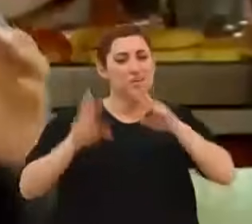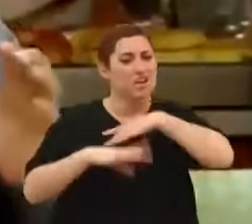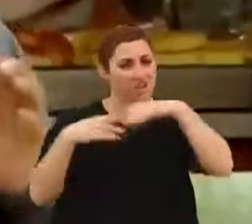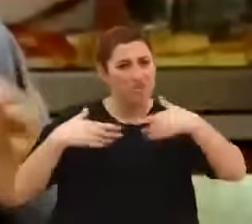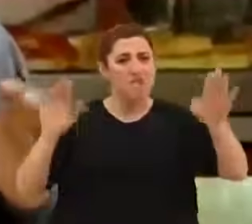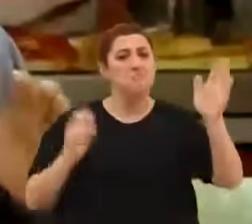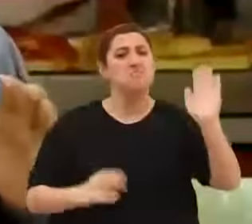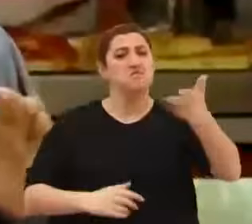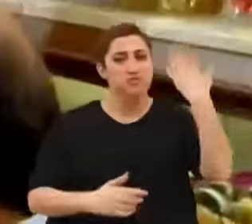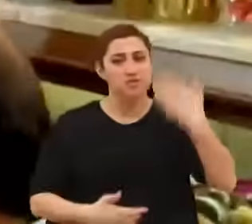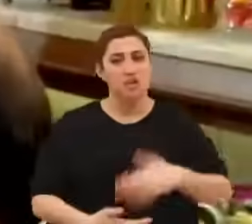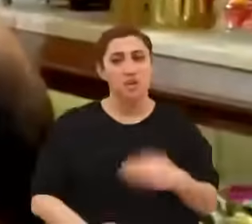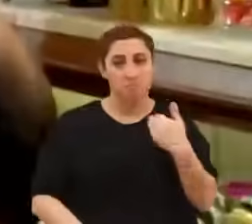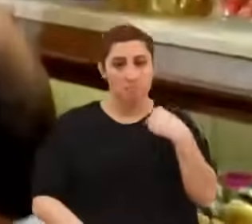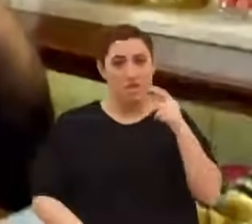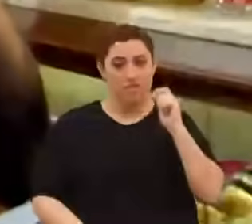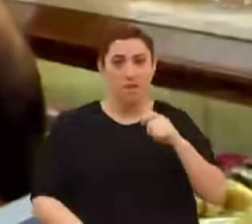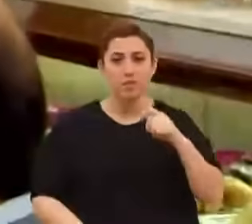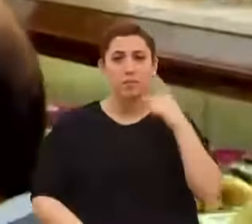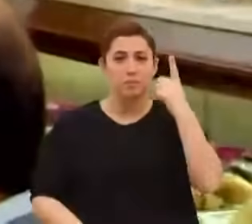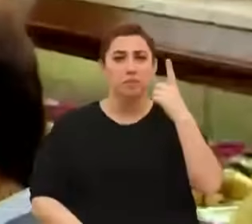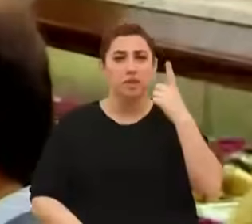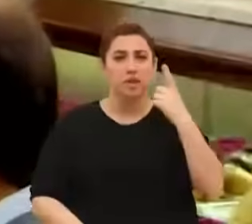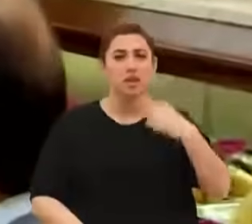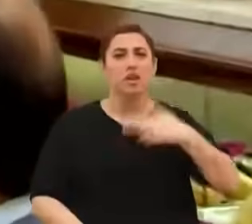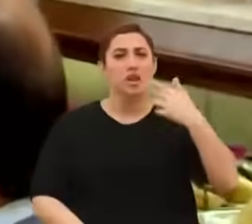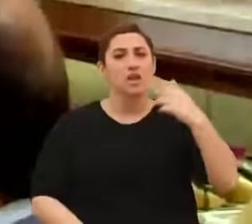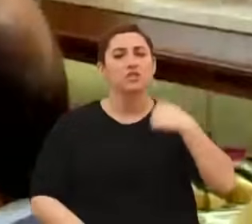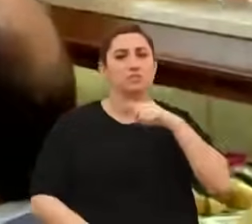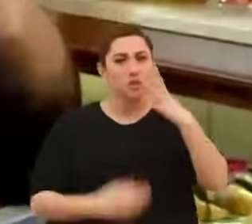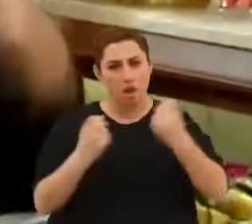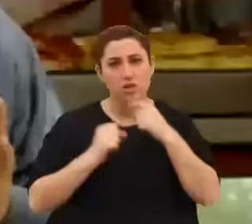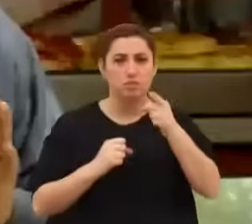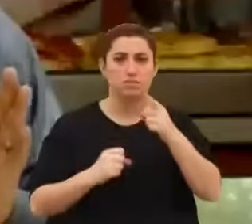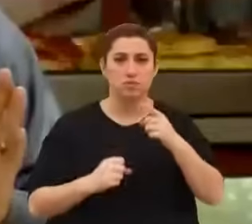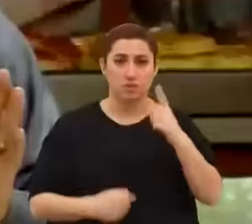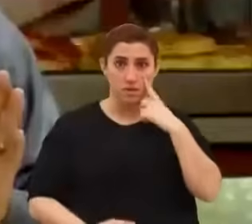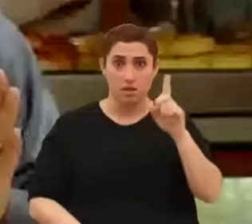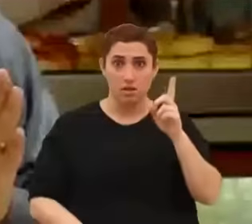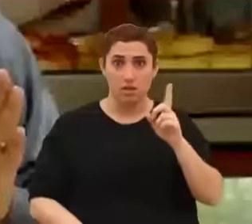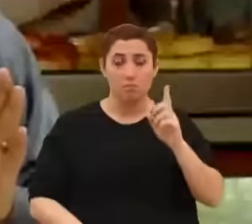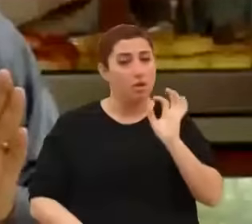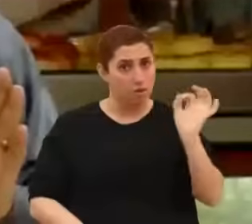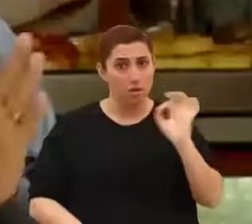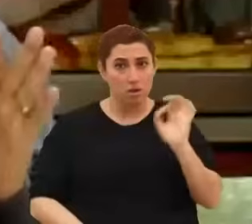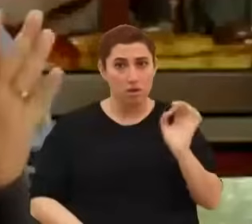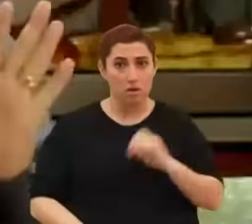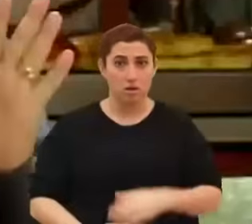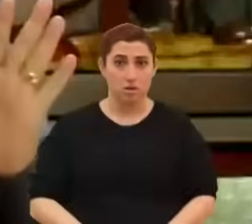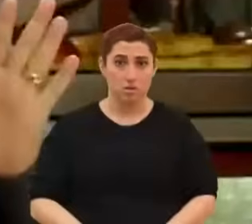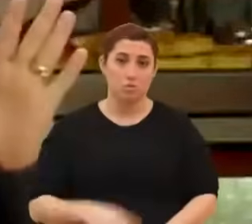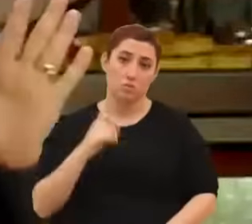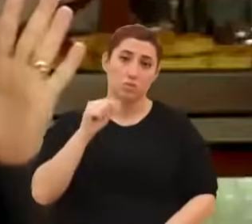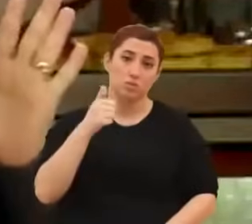onları sen, boş ver. Ben yap, bir tevi resimlerini alırım senin. Boş ver. Vallahi mı? Hemen nasıl yok?